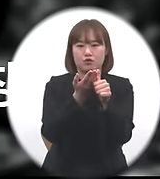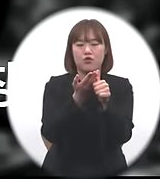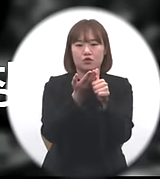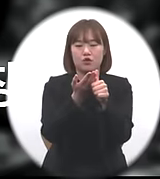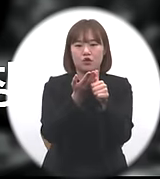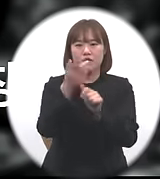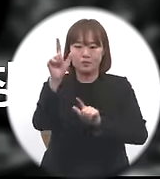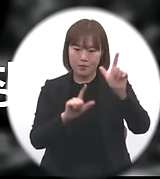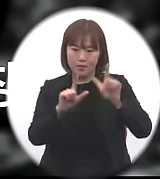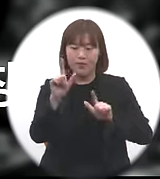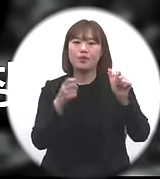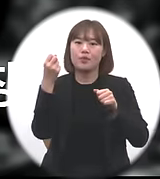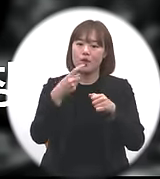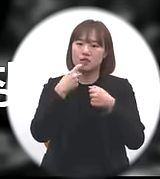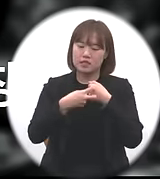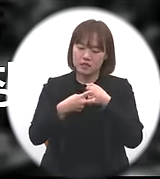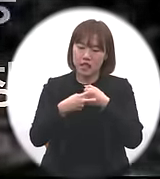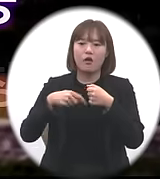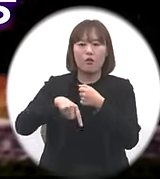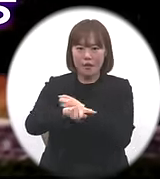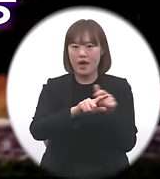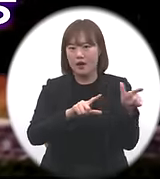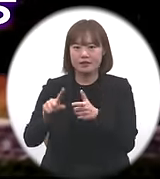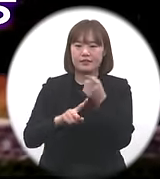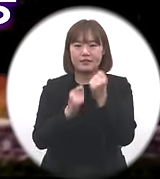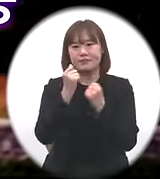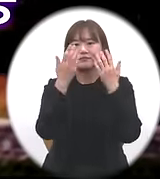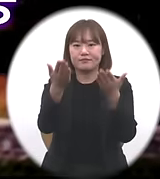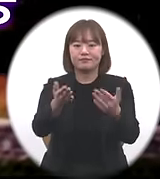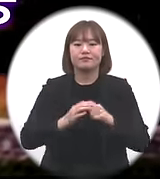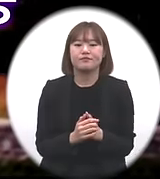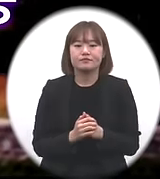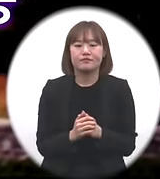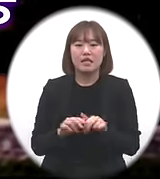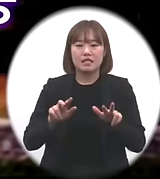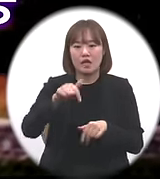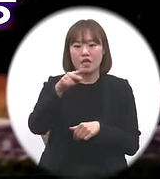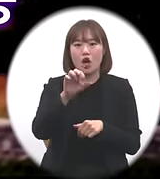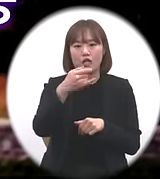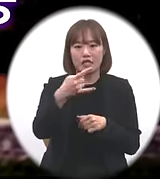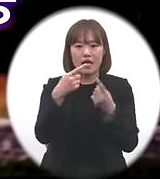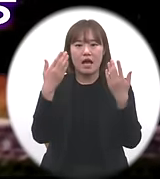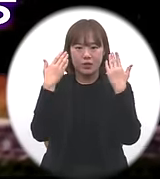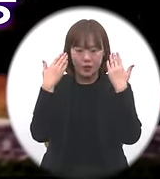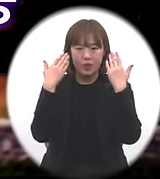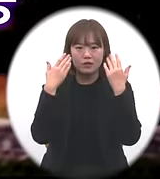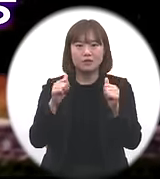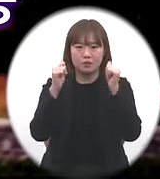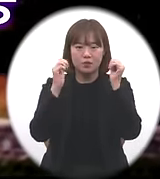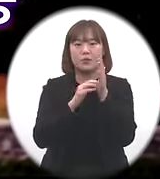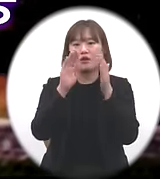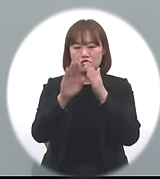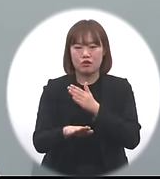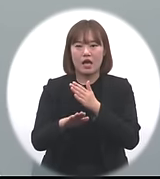아니고 다른 부분들까지도 얘기를 좀 한번 드려볼 생각입니다. 저는 경희대학교 치과대학 졸업하고 학교에서 이제 교정 전문의 학위를